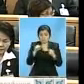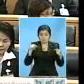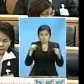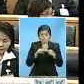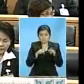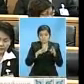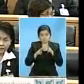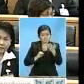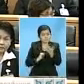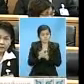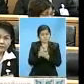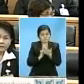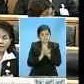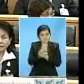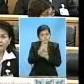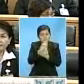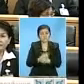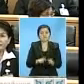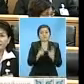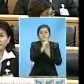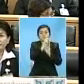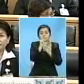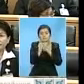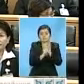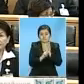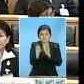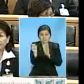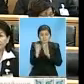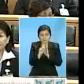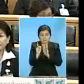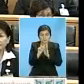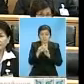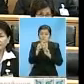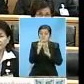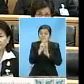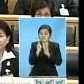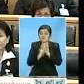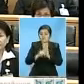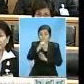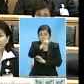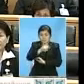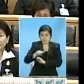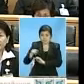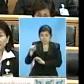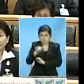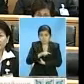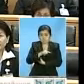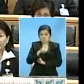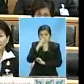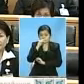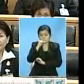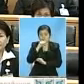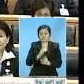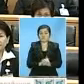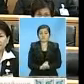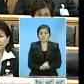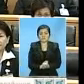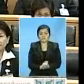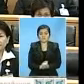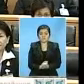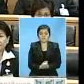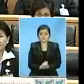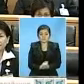ชอบธรรมอย่างยิ่งเพราะกฎหมายที่ว่านั้นเป็นกฎหมายเขาใช้คำภาษาอังกฤษว่า after coup d'état เป็นกฎหมาย